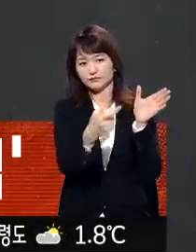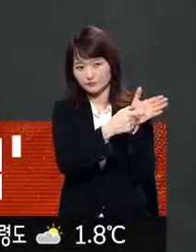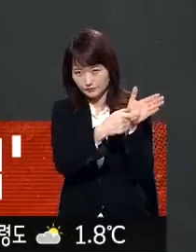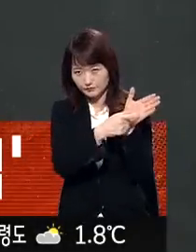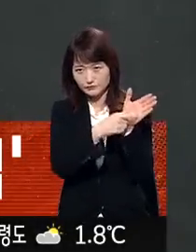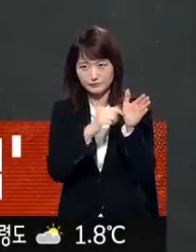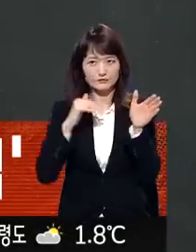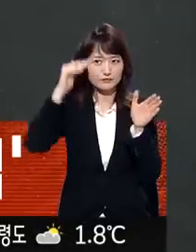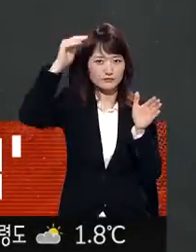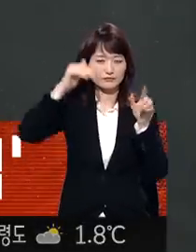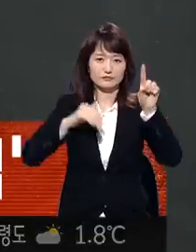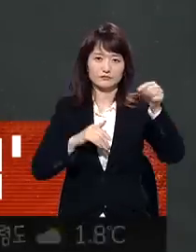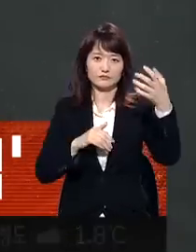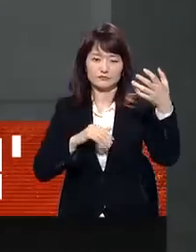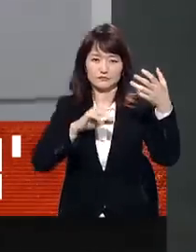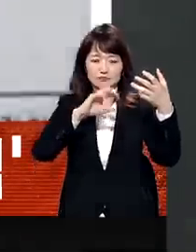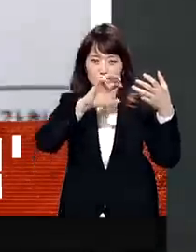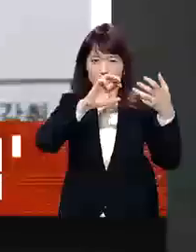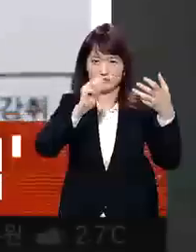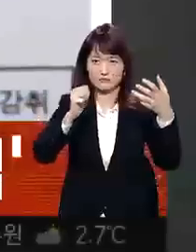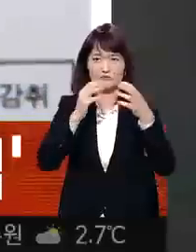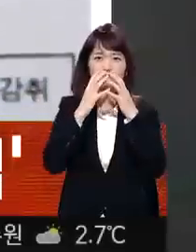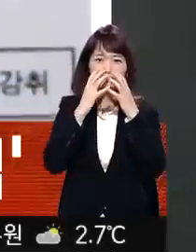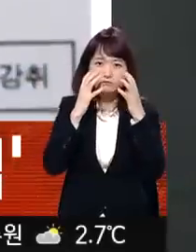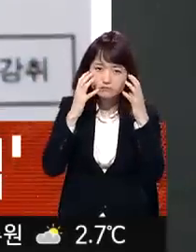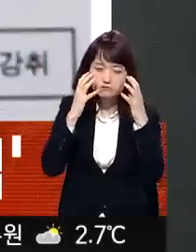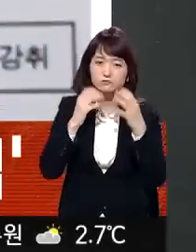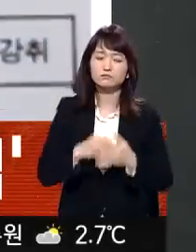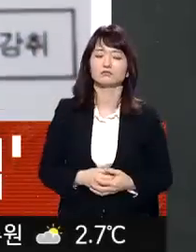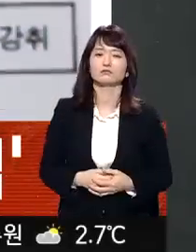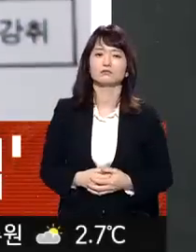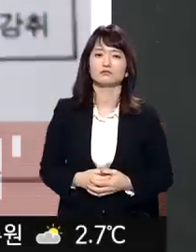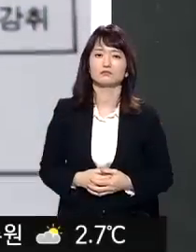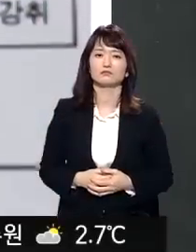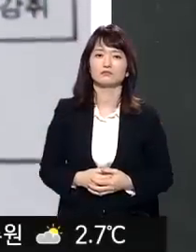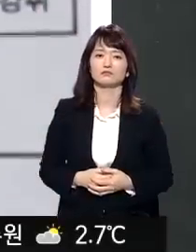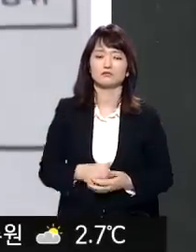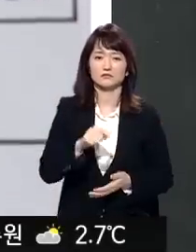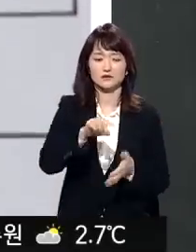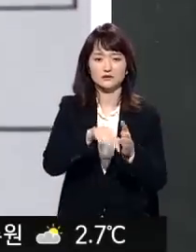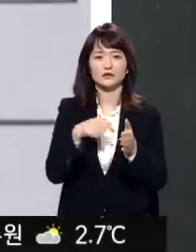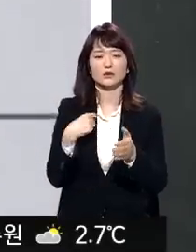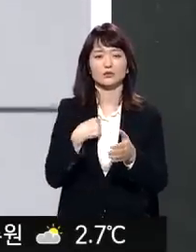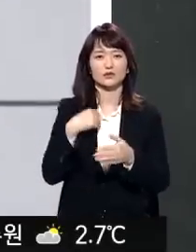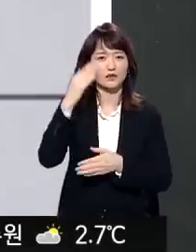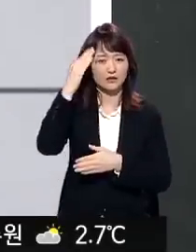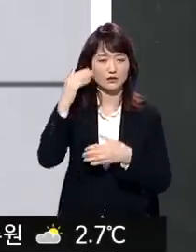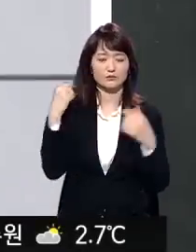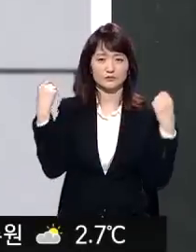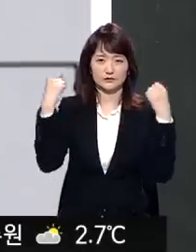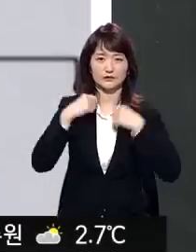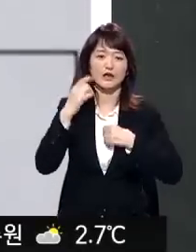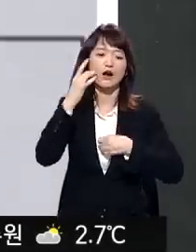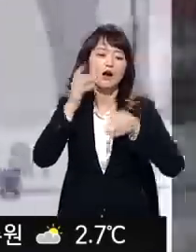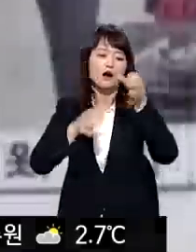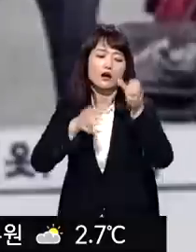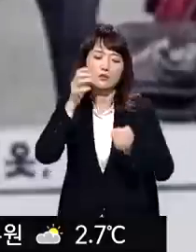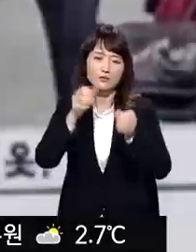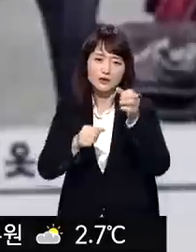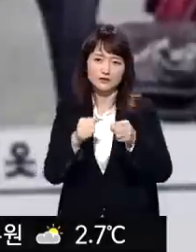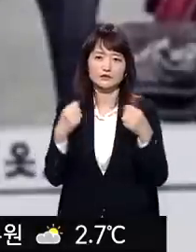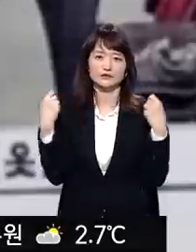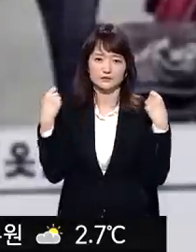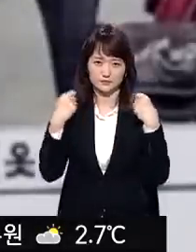180cm 키입니다. 통통한 체격이고 범행 당시에는 검정색 패딩, 청바지 그리고 회색 운동화를 입고 있었습니다. 이 김